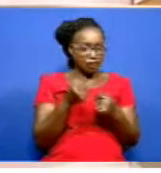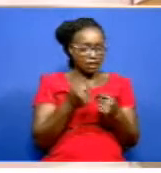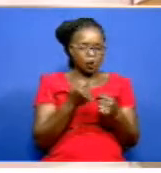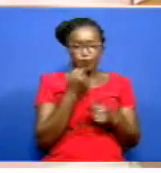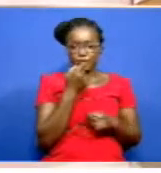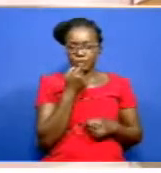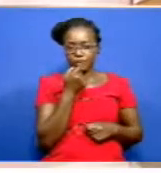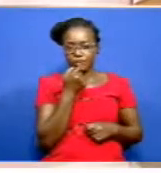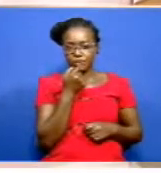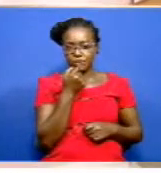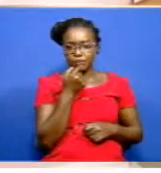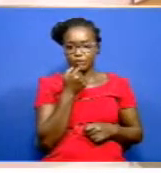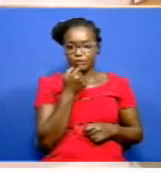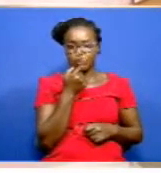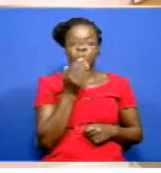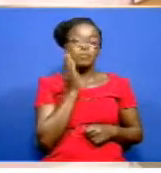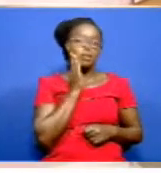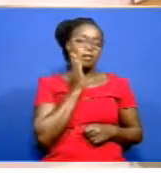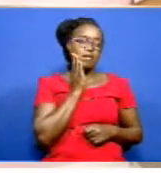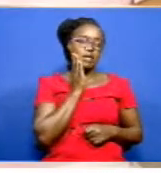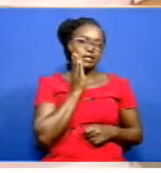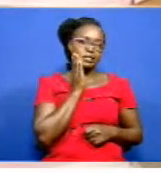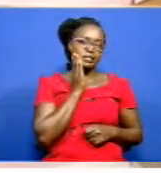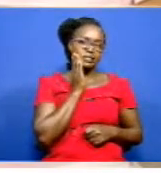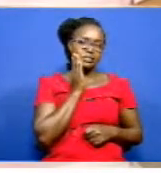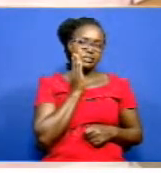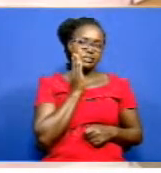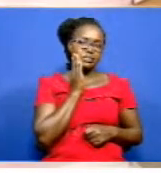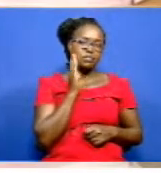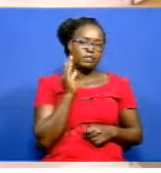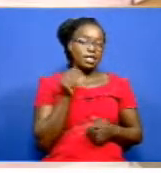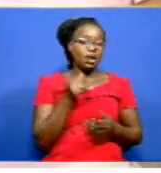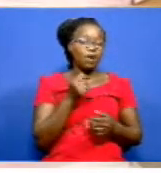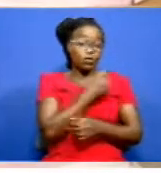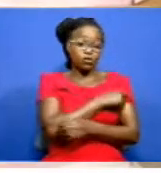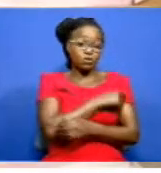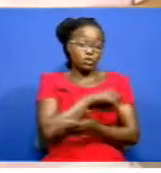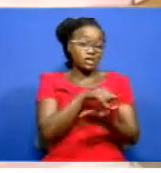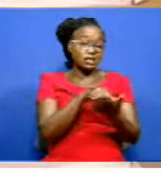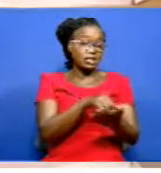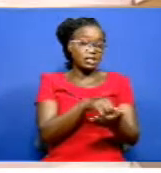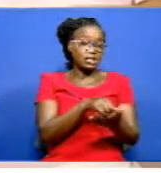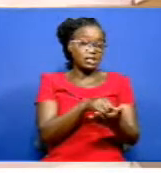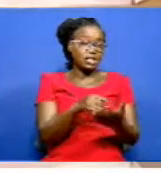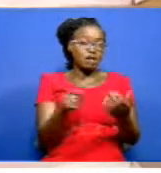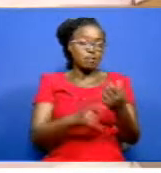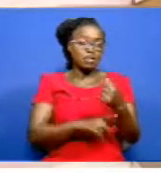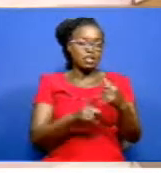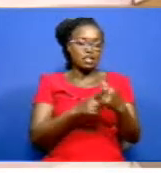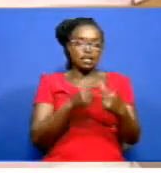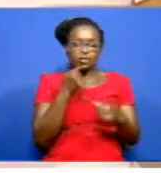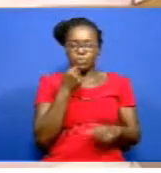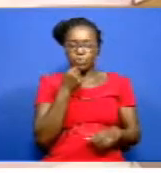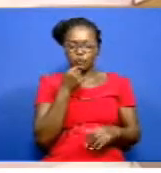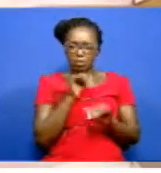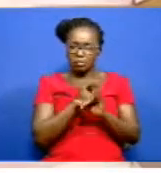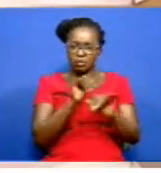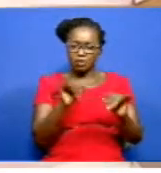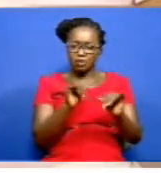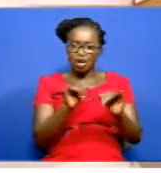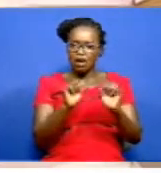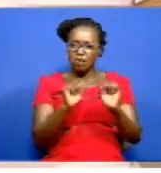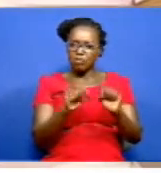hospitali wanasisitiza kwamba mtoto apewe ziwa kwa miezi 6, lakini anapolikosa sasa, pia yeye huenda